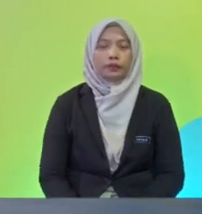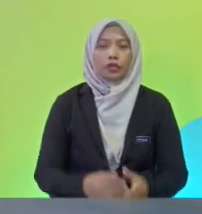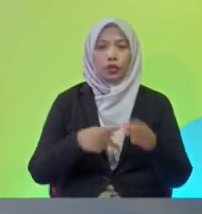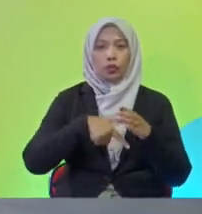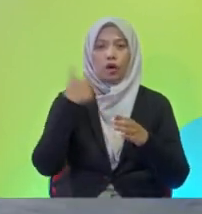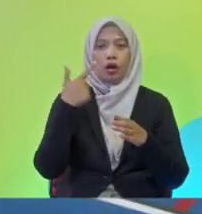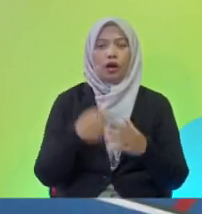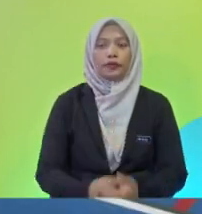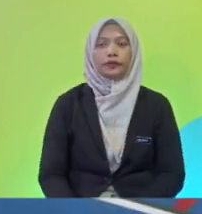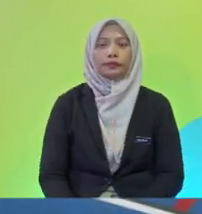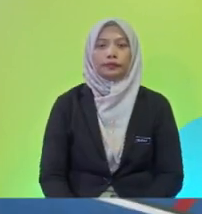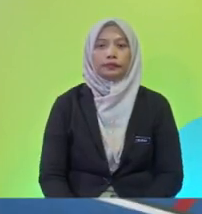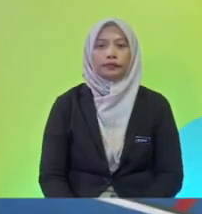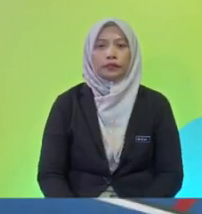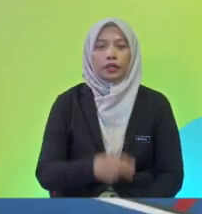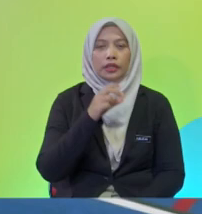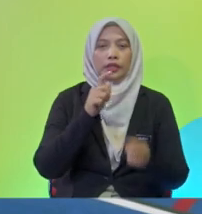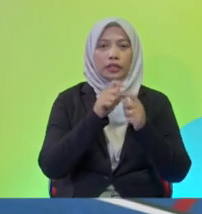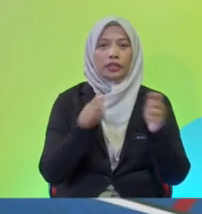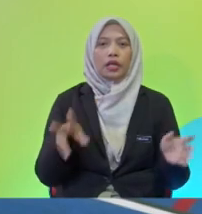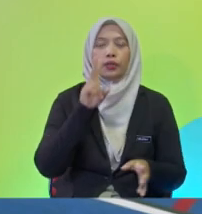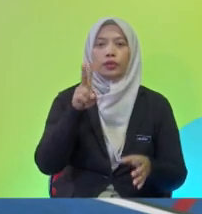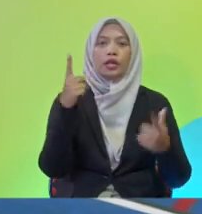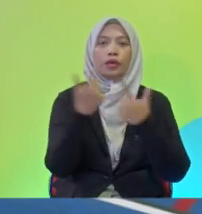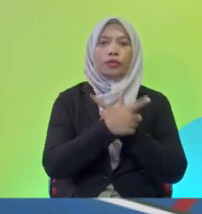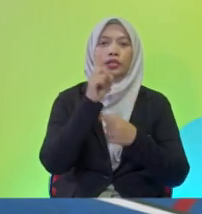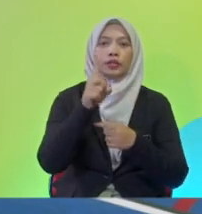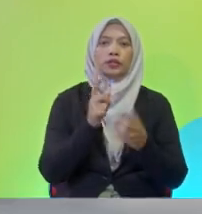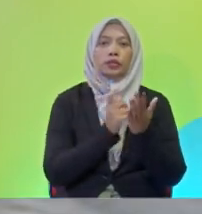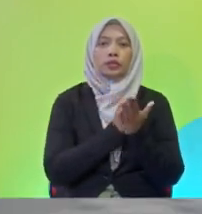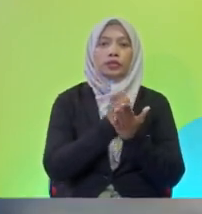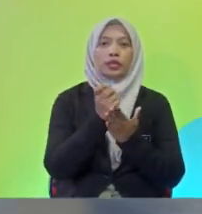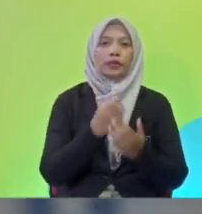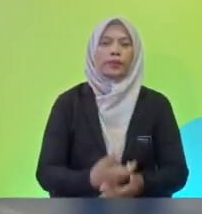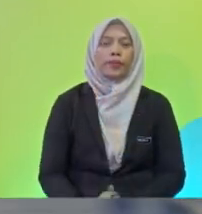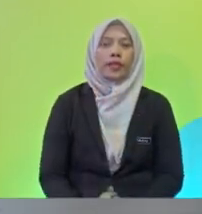okey. Keluar. Okey, dua tinggal dua. Lawan satu. Teruskan.